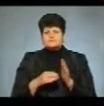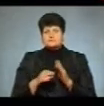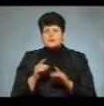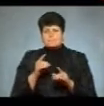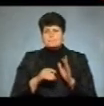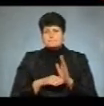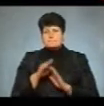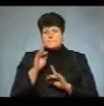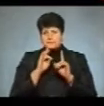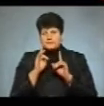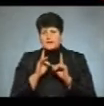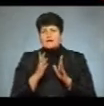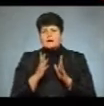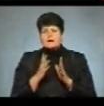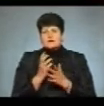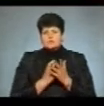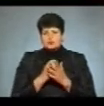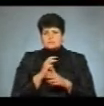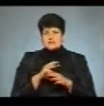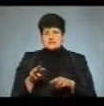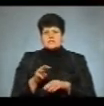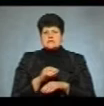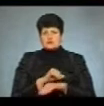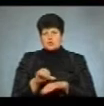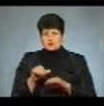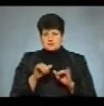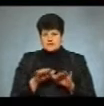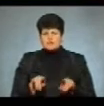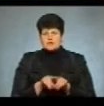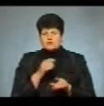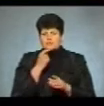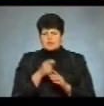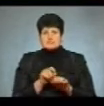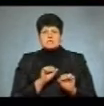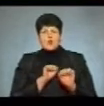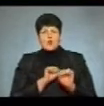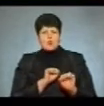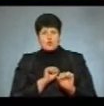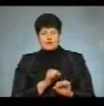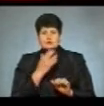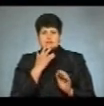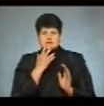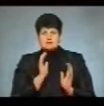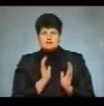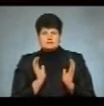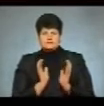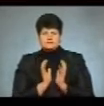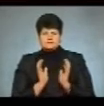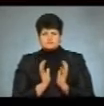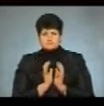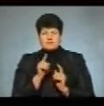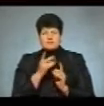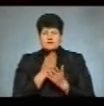кандидатуру міністра закордонних справ. Президент також відповідає за оборону та національну безпеку. Він є